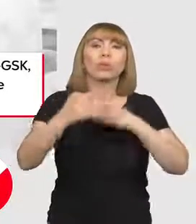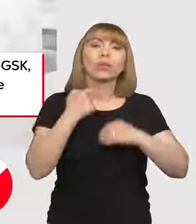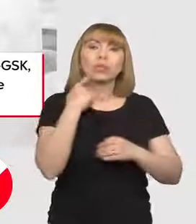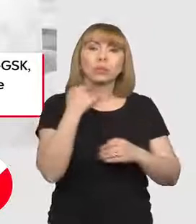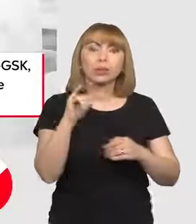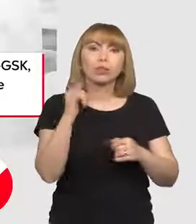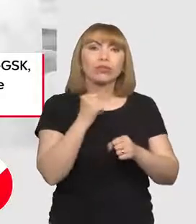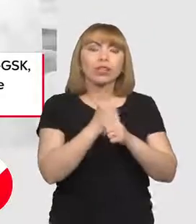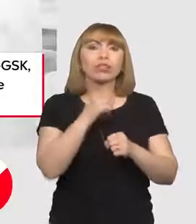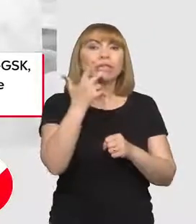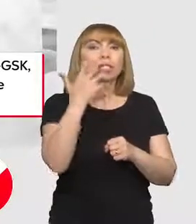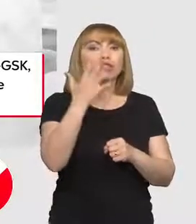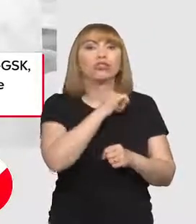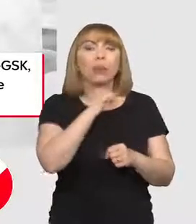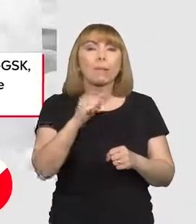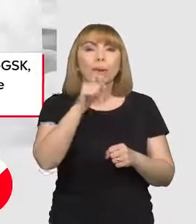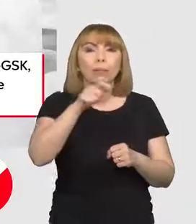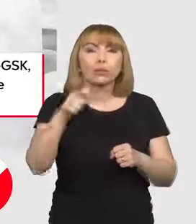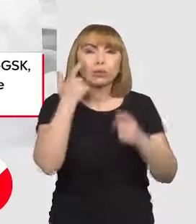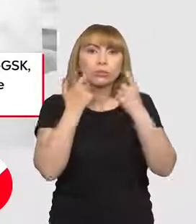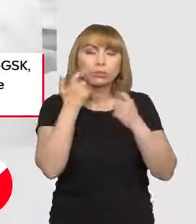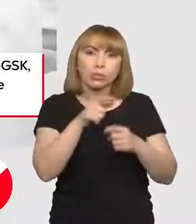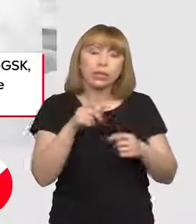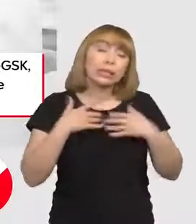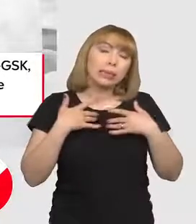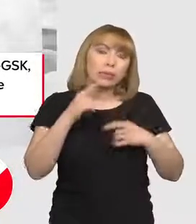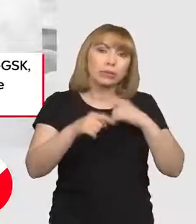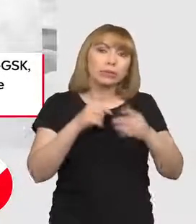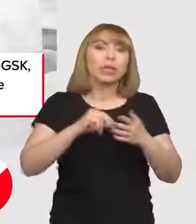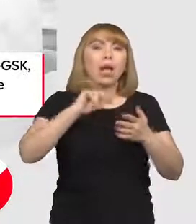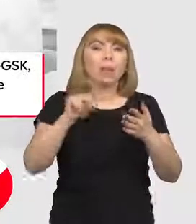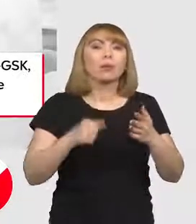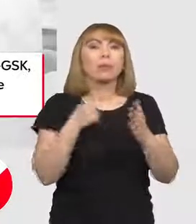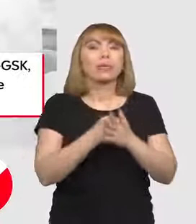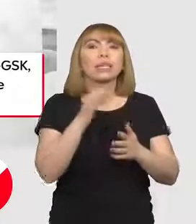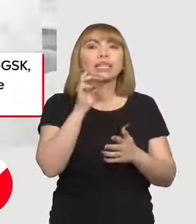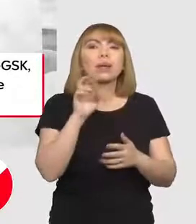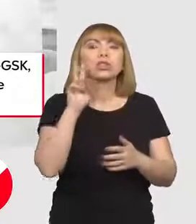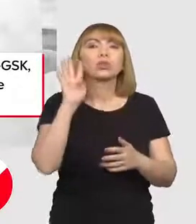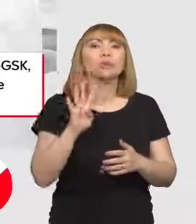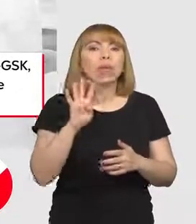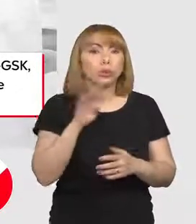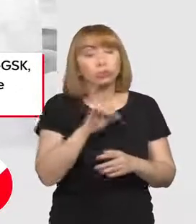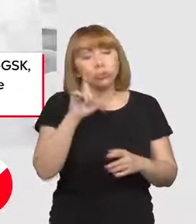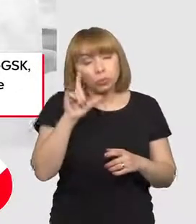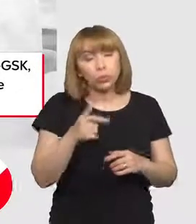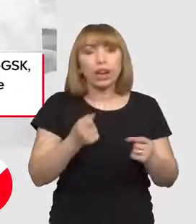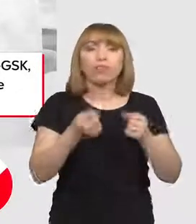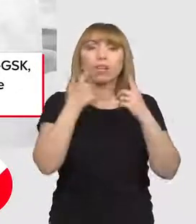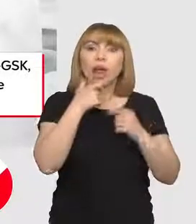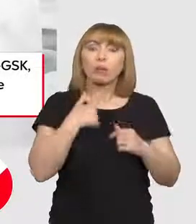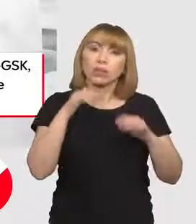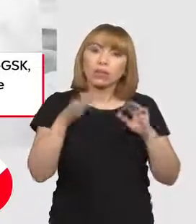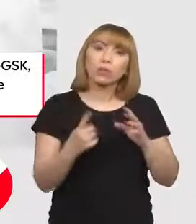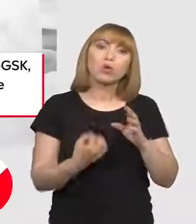35.000 de persoane cu speranța că va fi va fi aprobat până în trimestrul patru Așadar că ar putea ca la finalul anului să